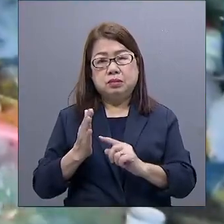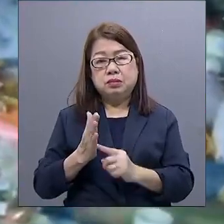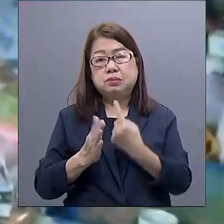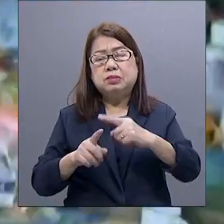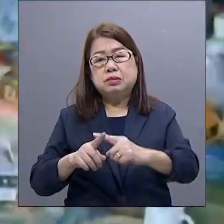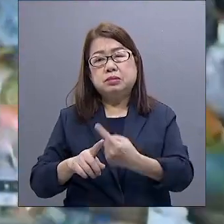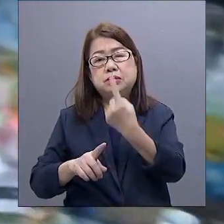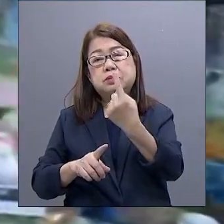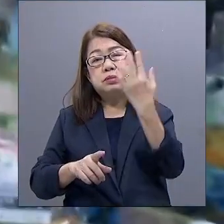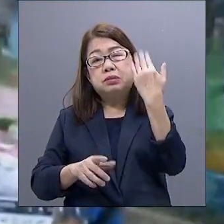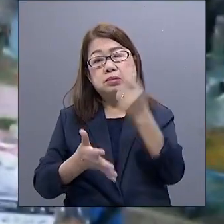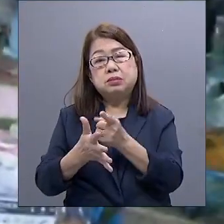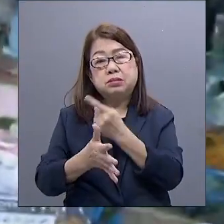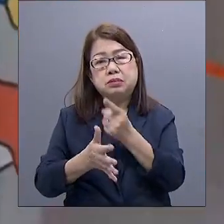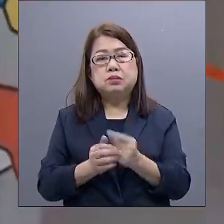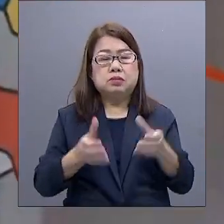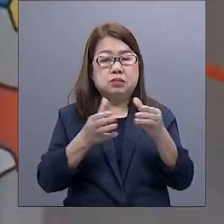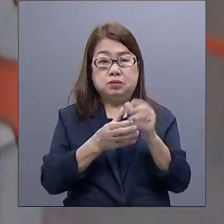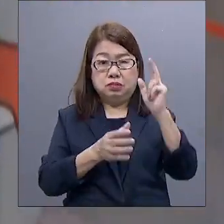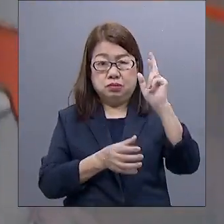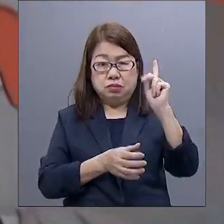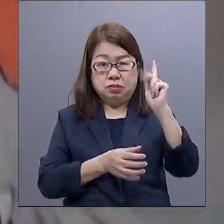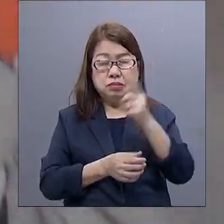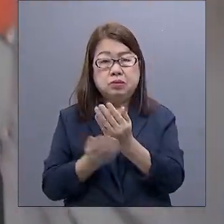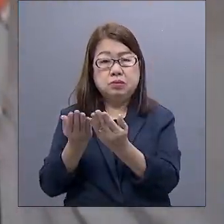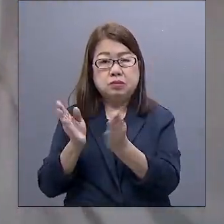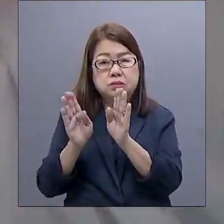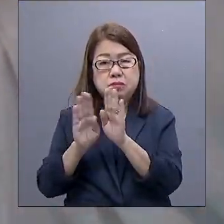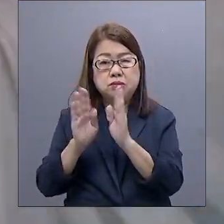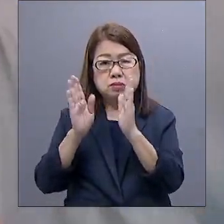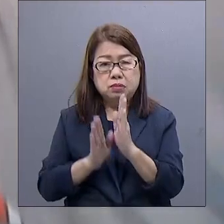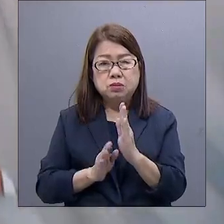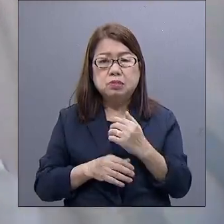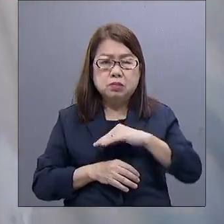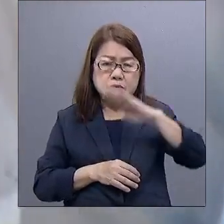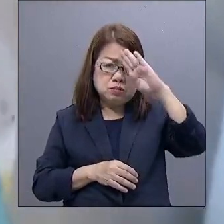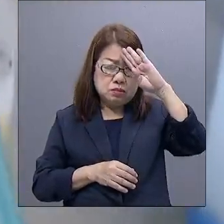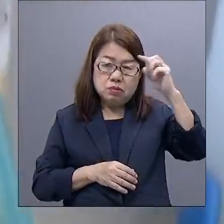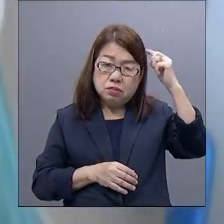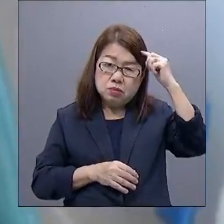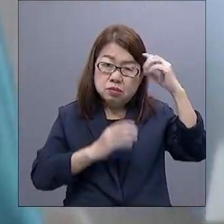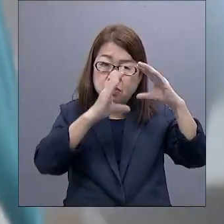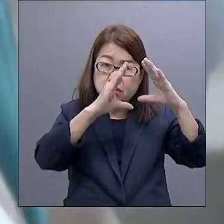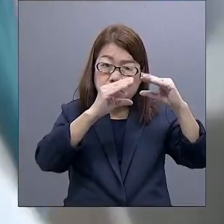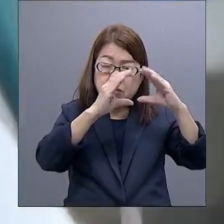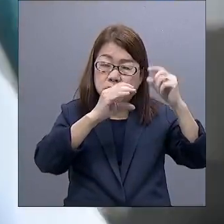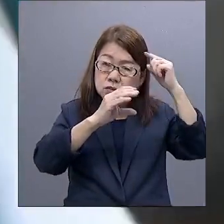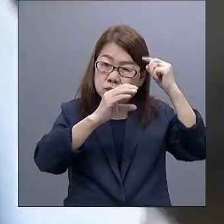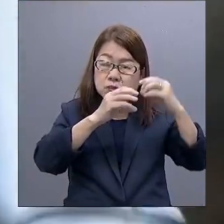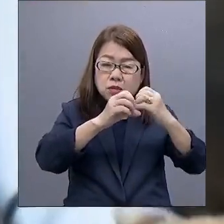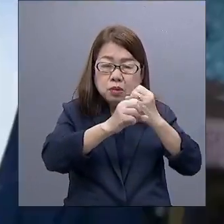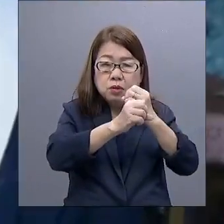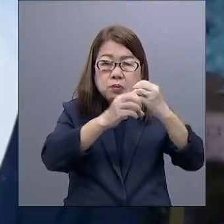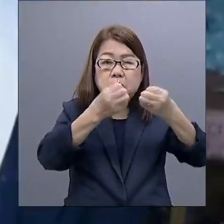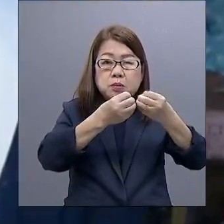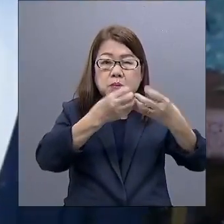ที่ผ่านมาค่ะที่มข่ารองทุกลงไปนี้ทรับแ้งจครบครัของผู้ป่วยเส้นเลืดในสมองแตกวัย 30 ปีนะคะ